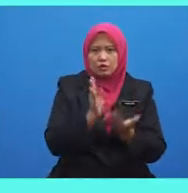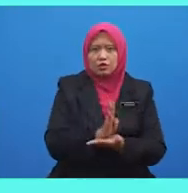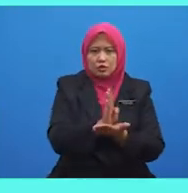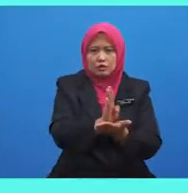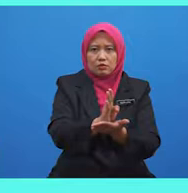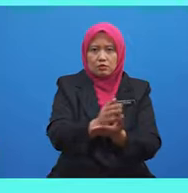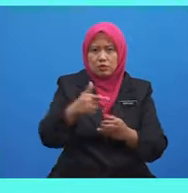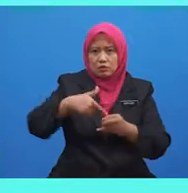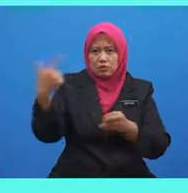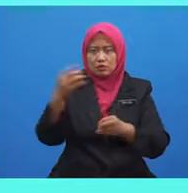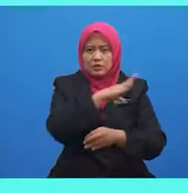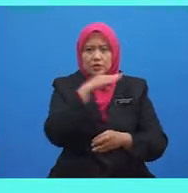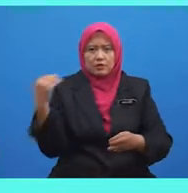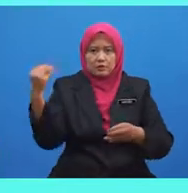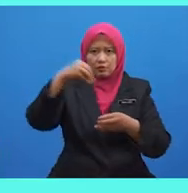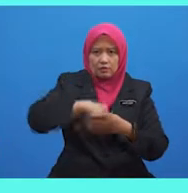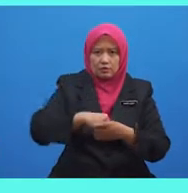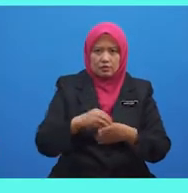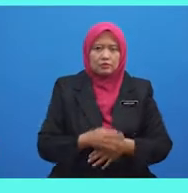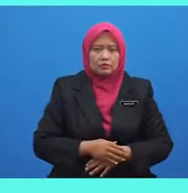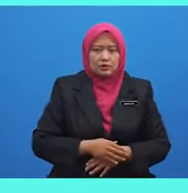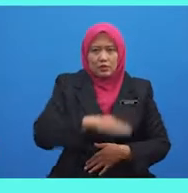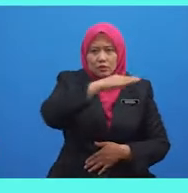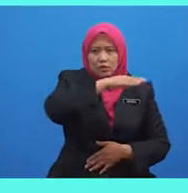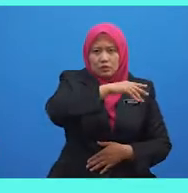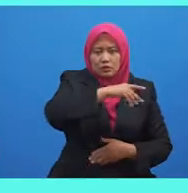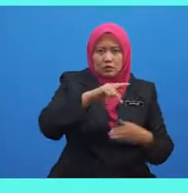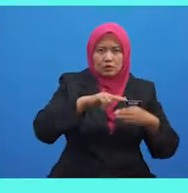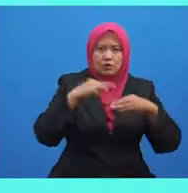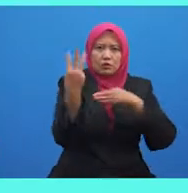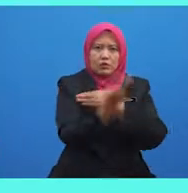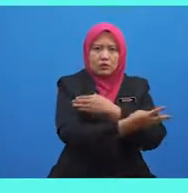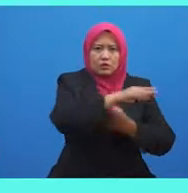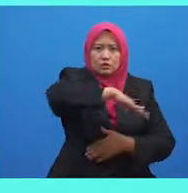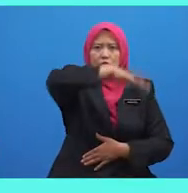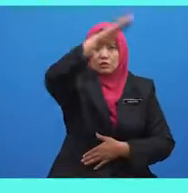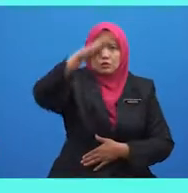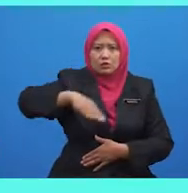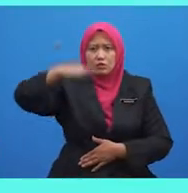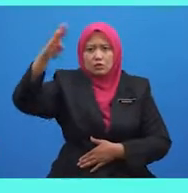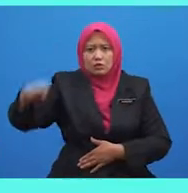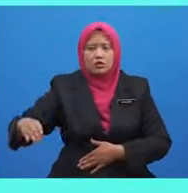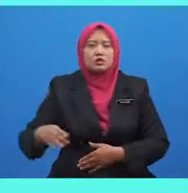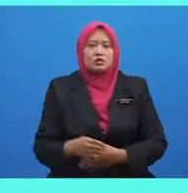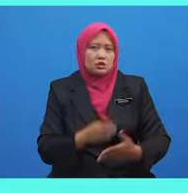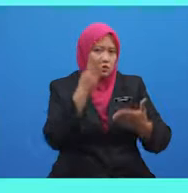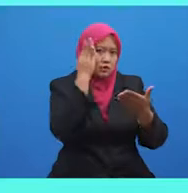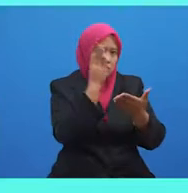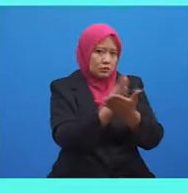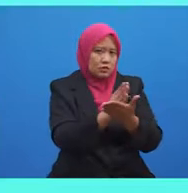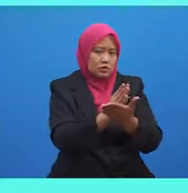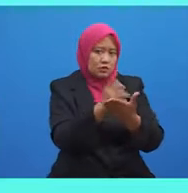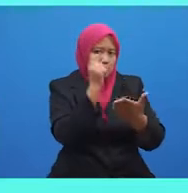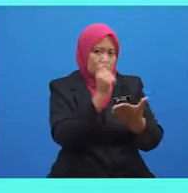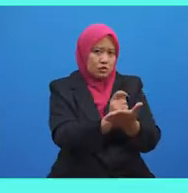masuk. Selain itu, kawasan yang berbukit bukau di sekitar Kota Kara juga menjadi benteng pertahanan